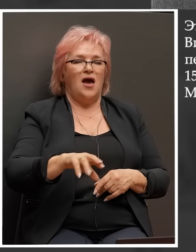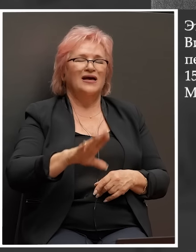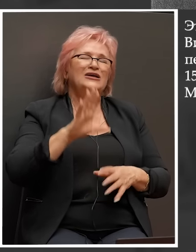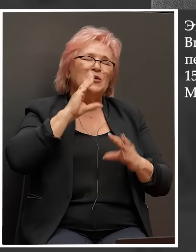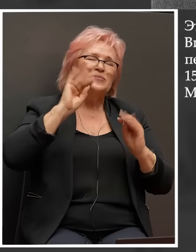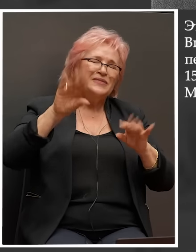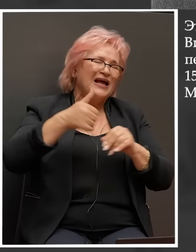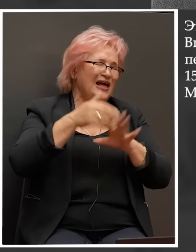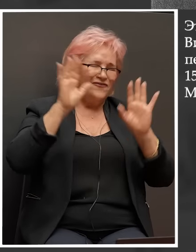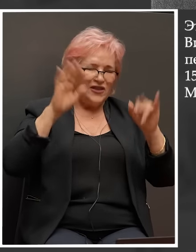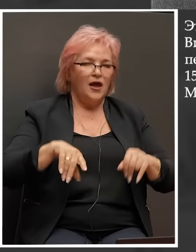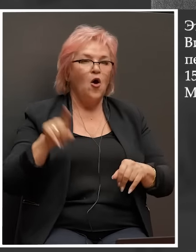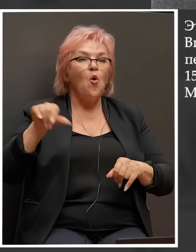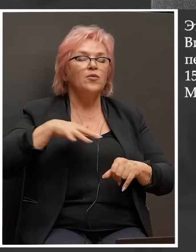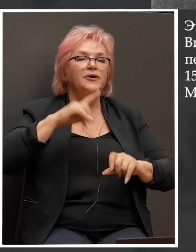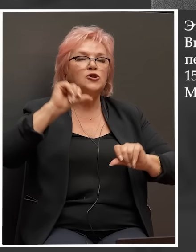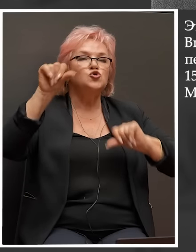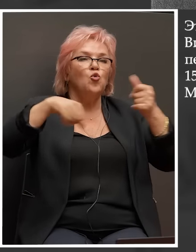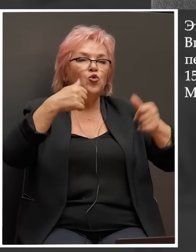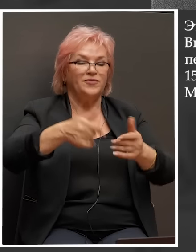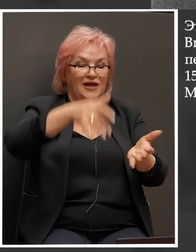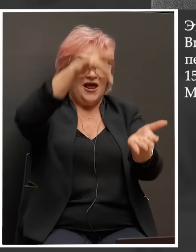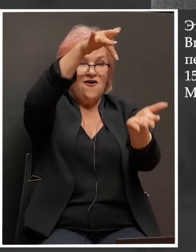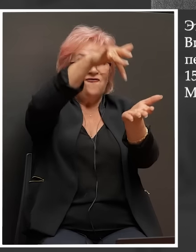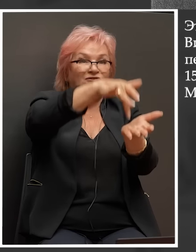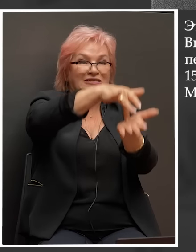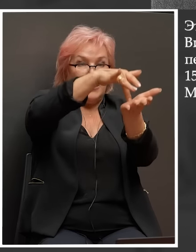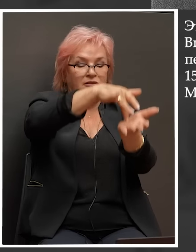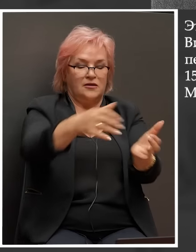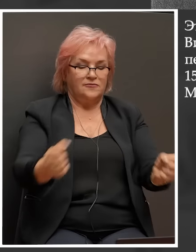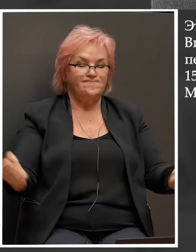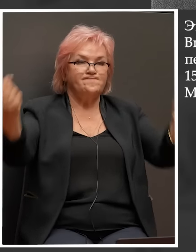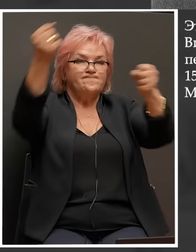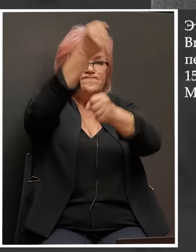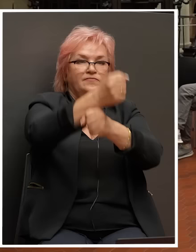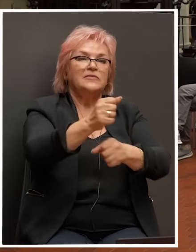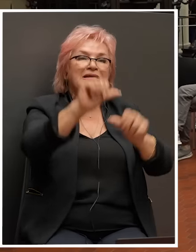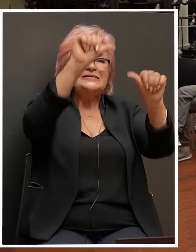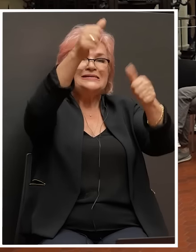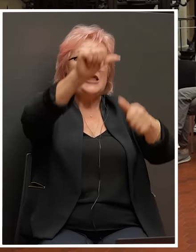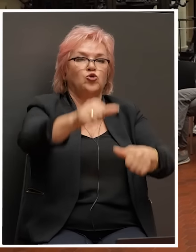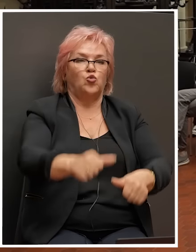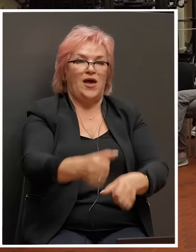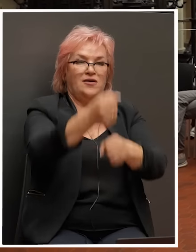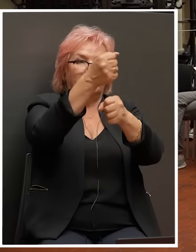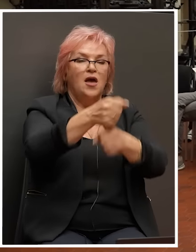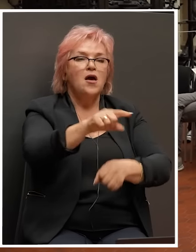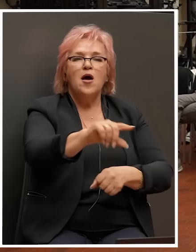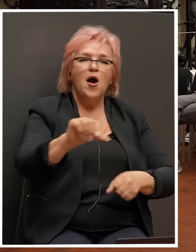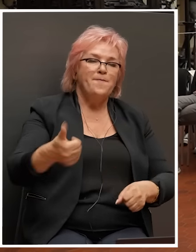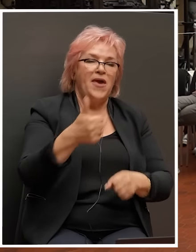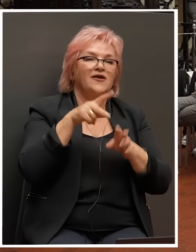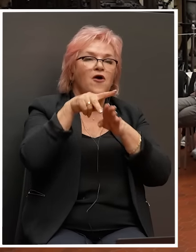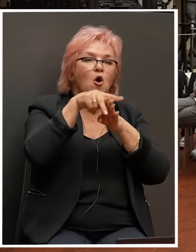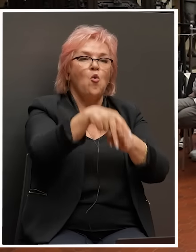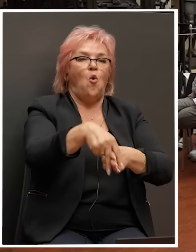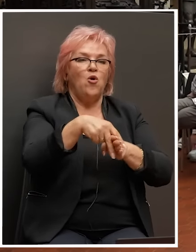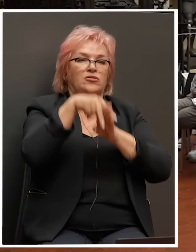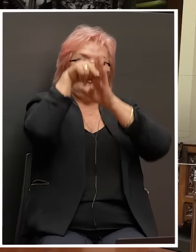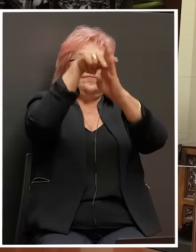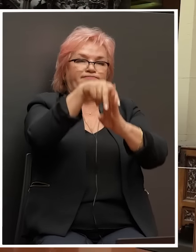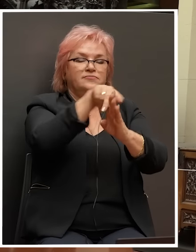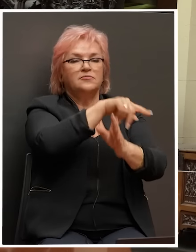это. Будучи скульптором, в центр этой площади Микеланджело ставит статую. Это первый конный монумент,